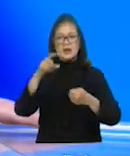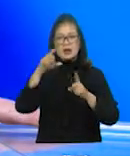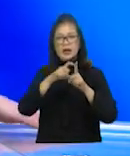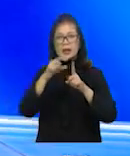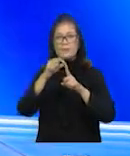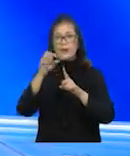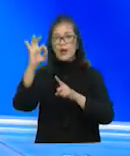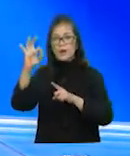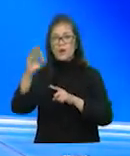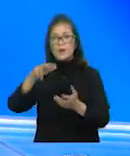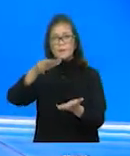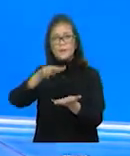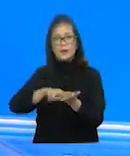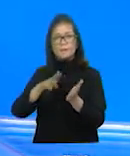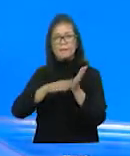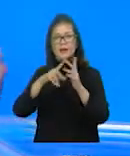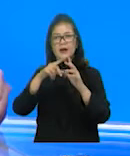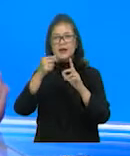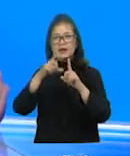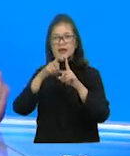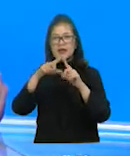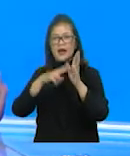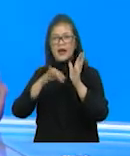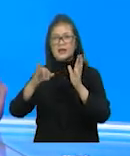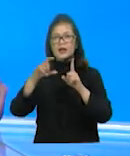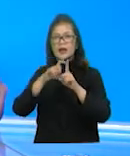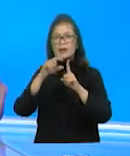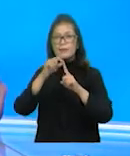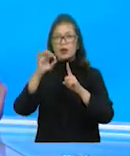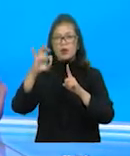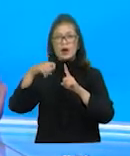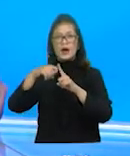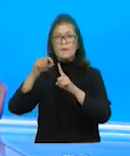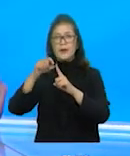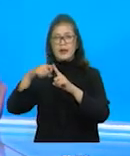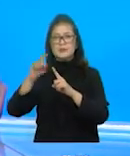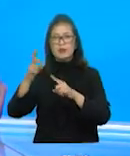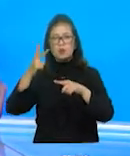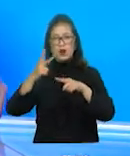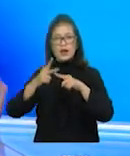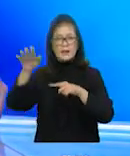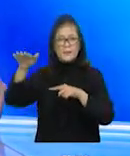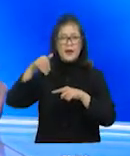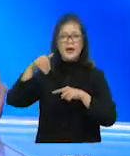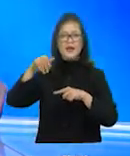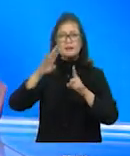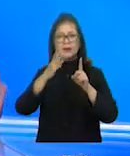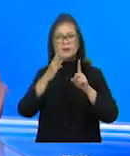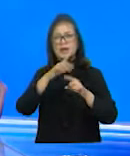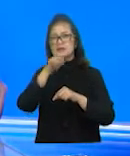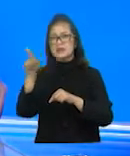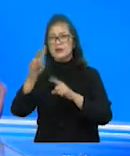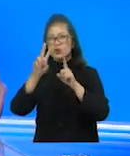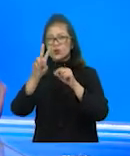KPK. Penetapan Mardani Maming sebagai DPO KPK karena dua kali mangkir dari pemanggilan KPK pada 14 dan 21